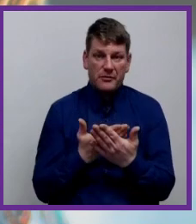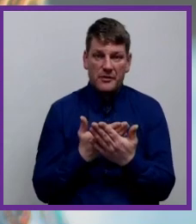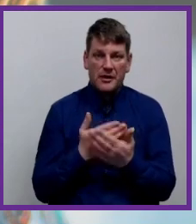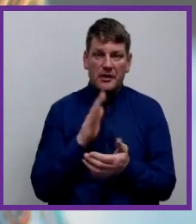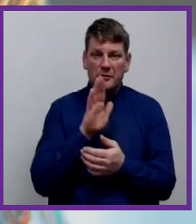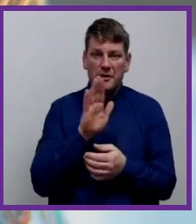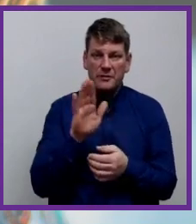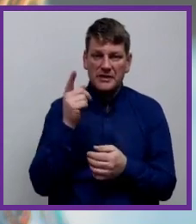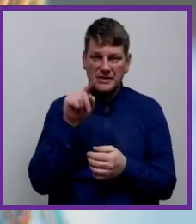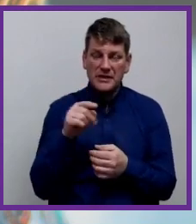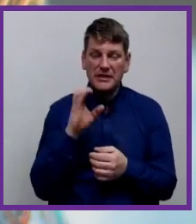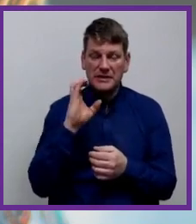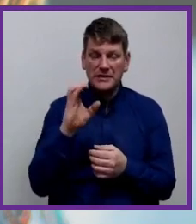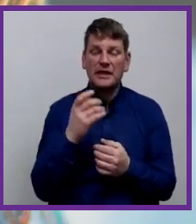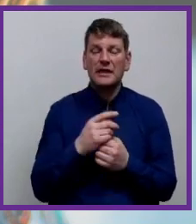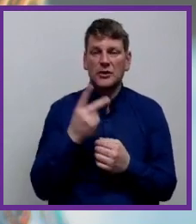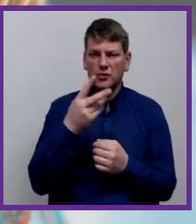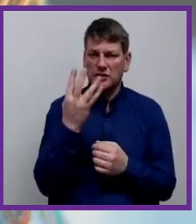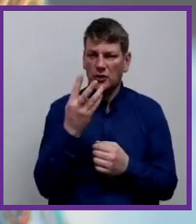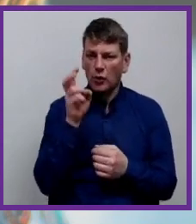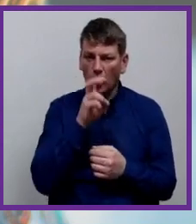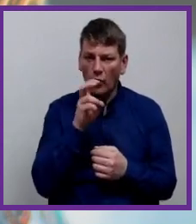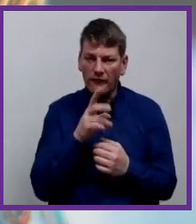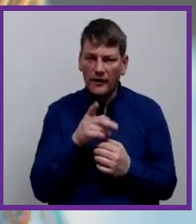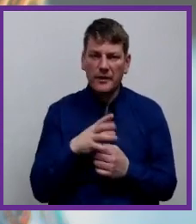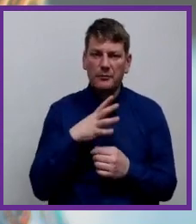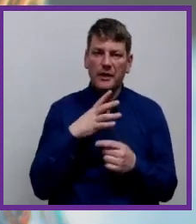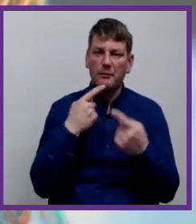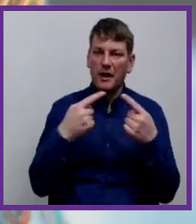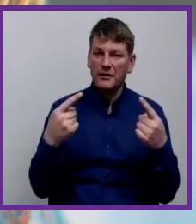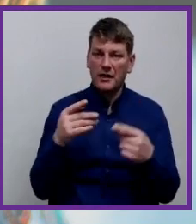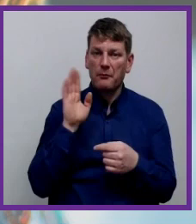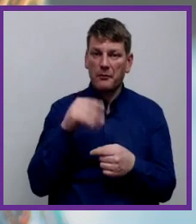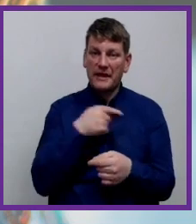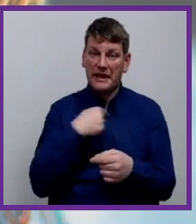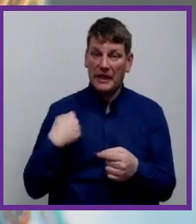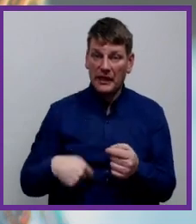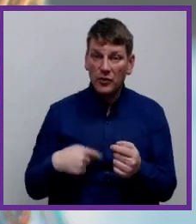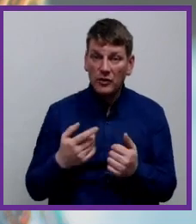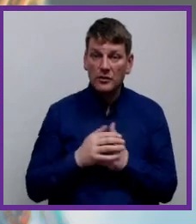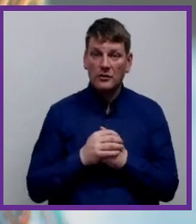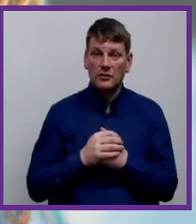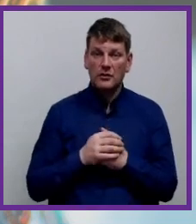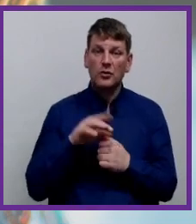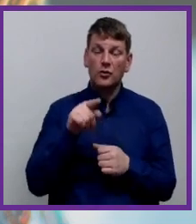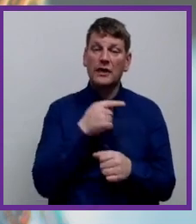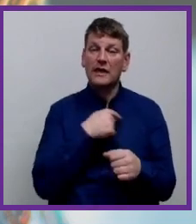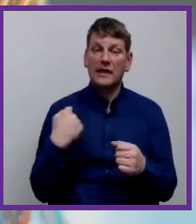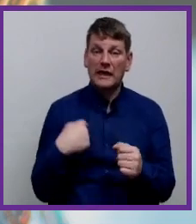BBC 24. novembrī bija materiāls par Ķīnu, kur